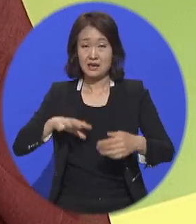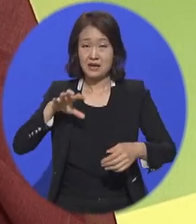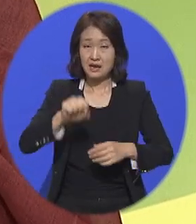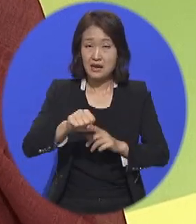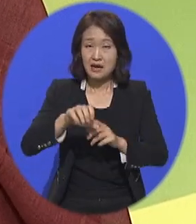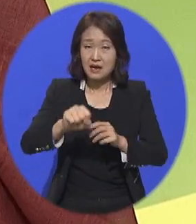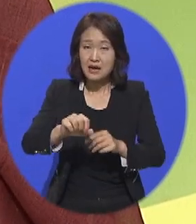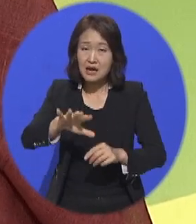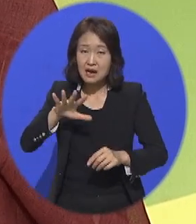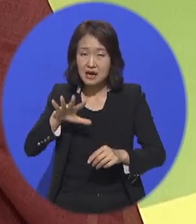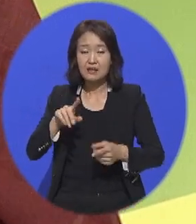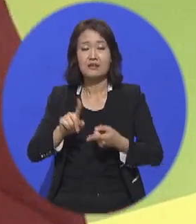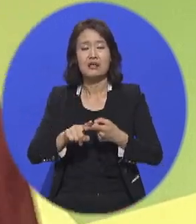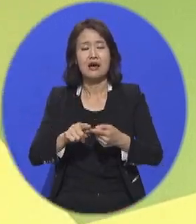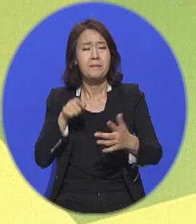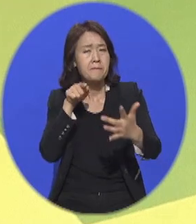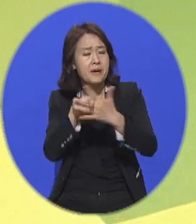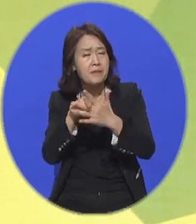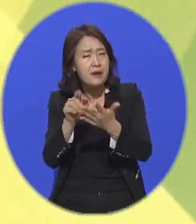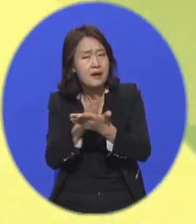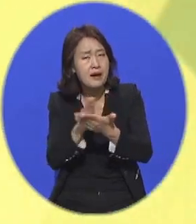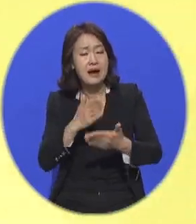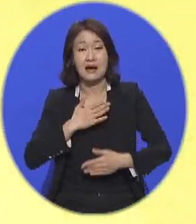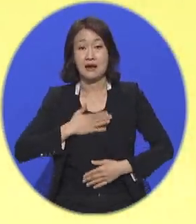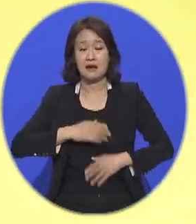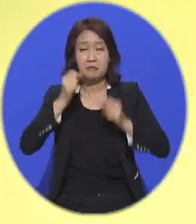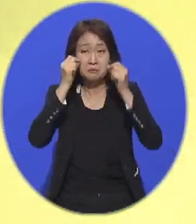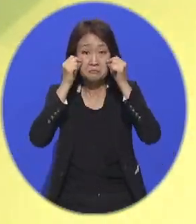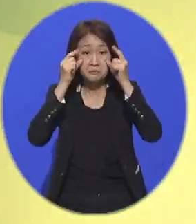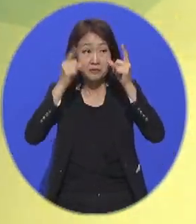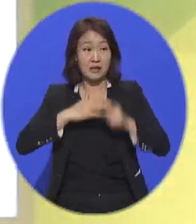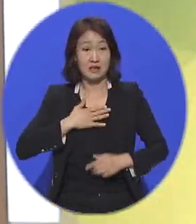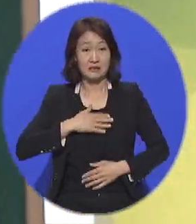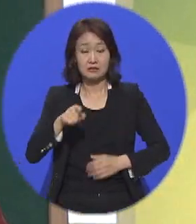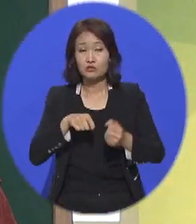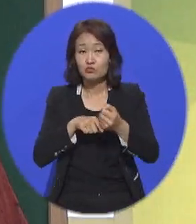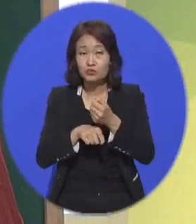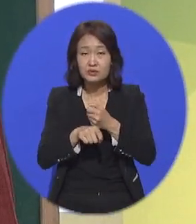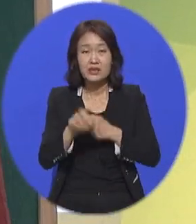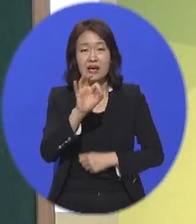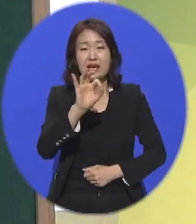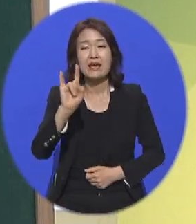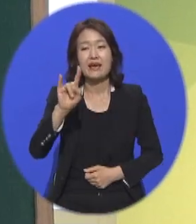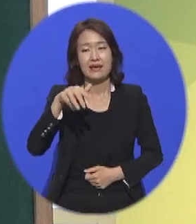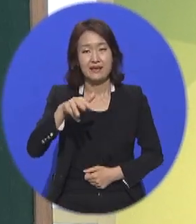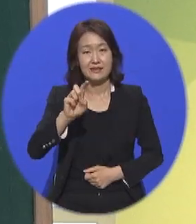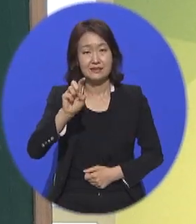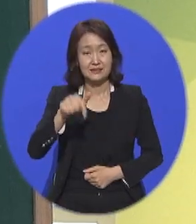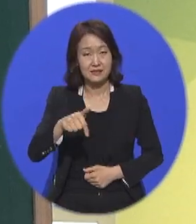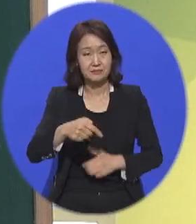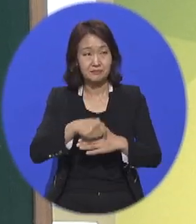것, 잡지 않아야 될 걸 알게 됩니다. 네. 그것이 바로 지금 이 원인은 애착하는 마음.